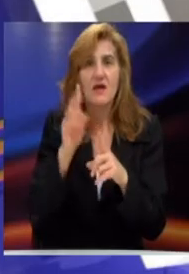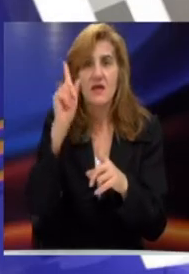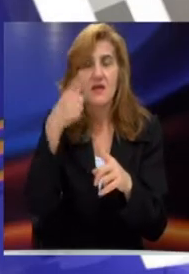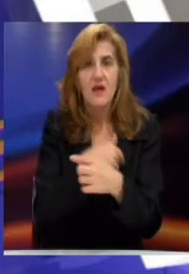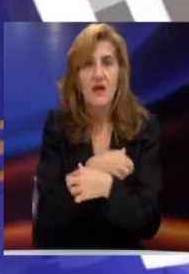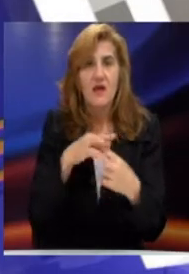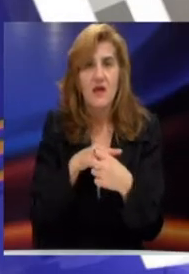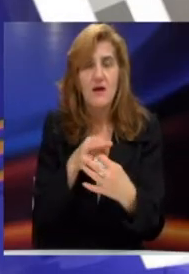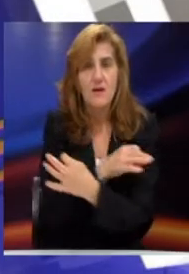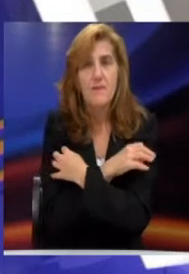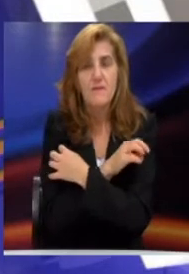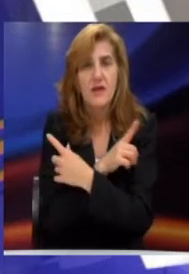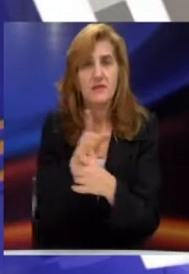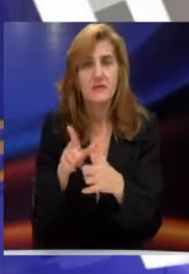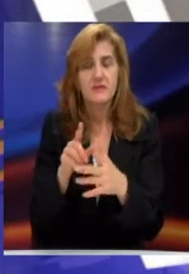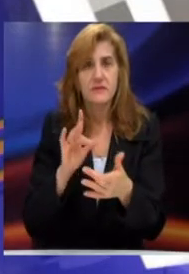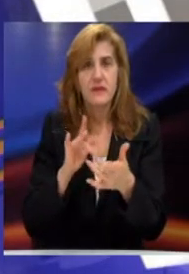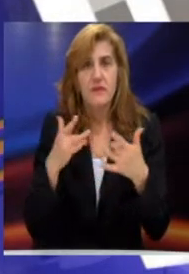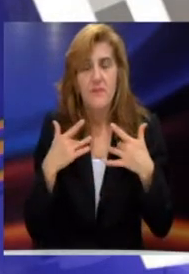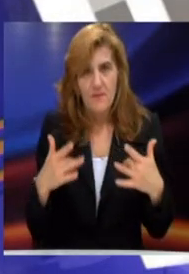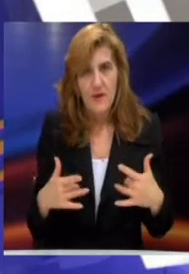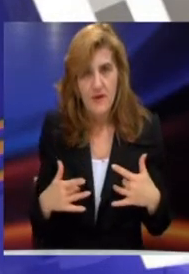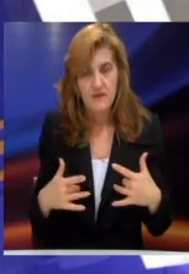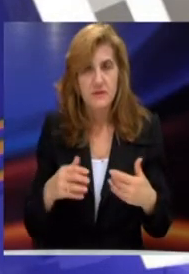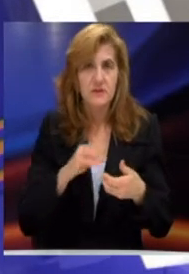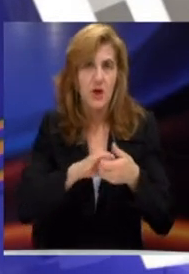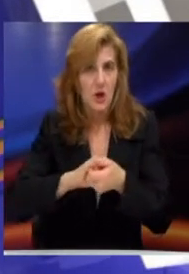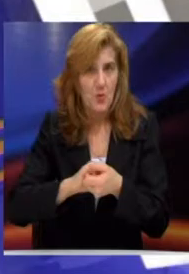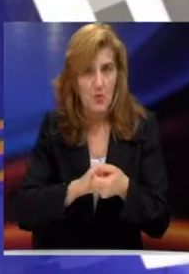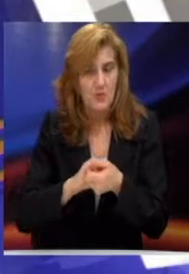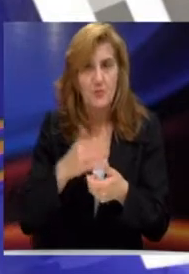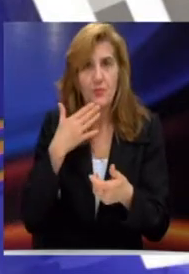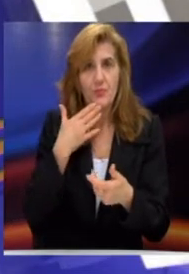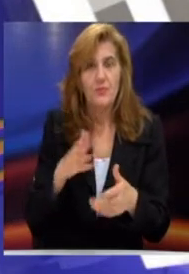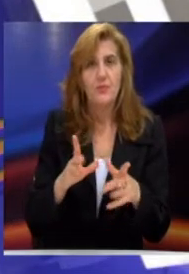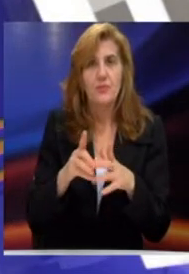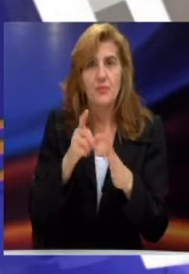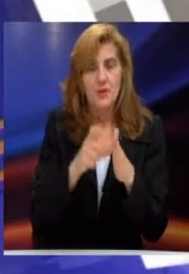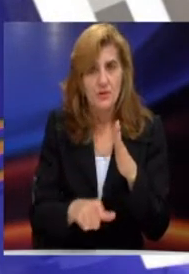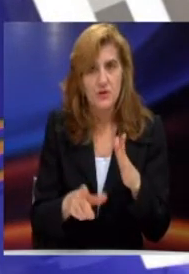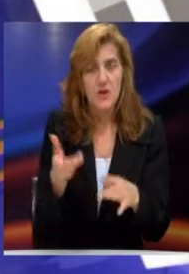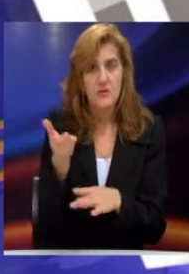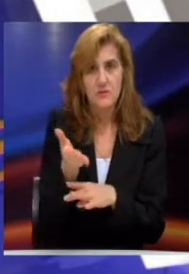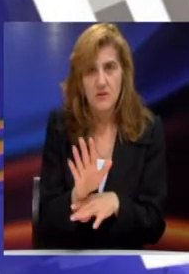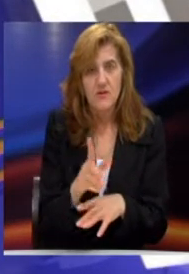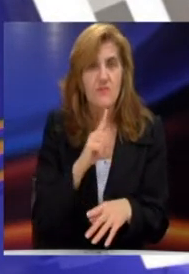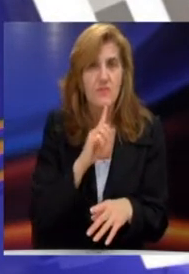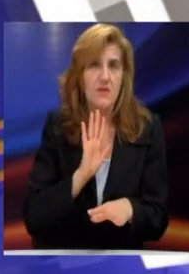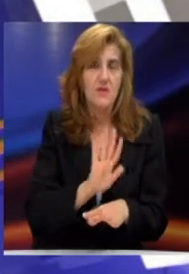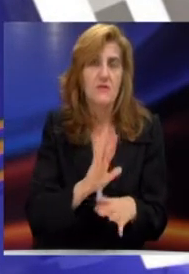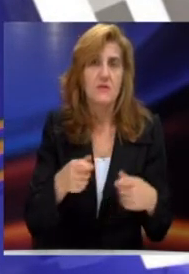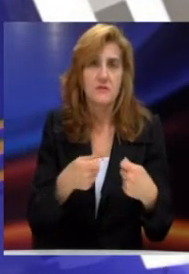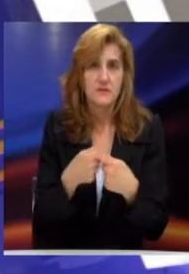kluba Spartak. Istorijski uspjeh jednog srpskog rvanja i biti član delegacije toga saveza